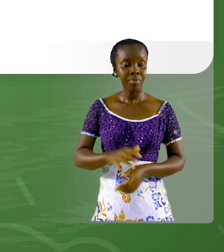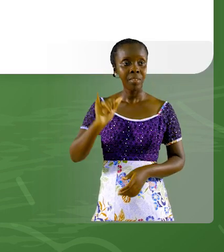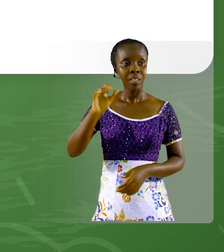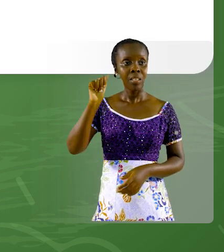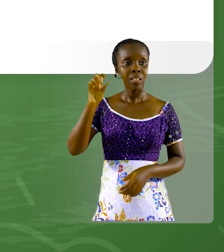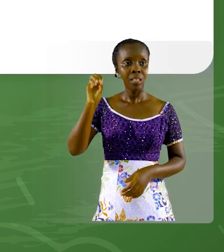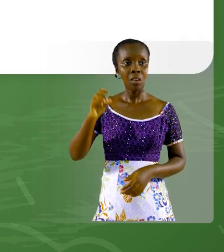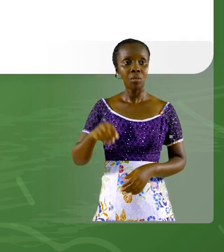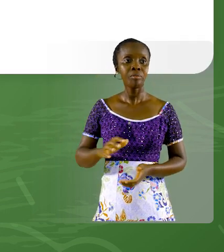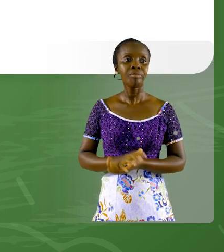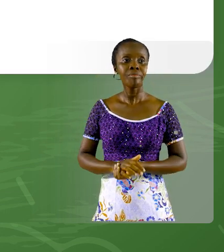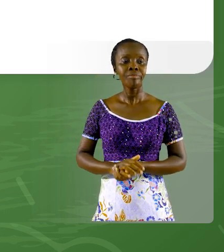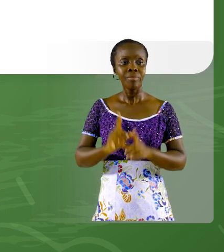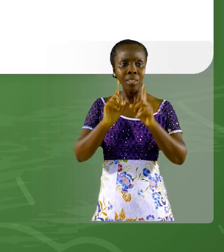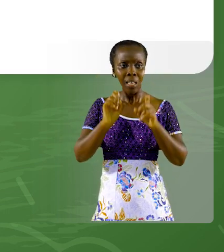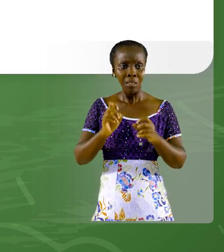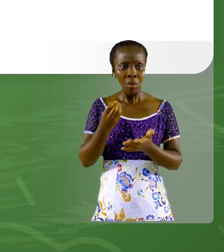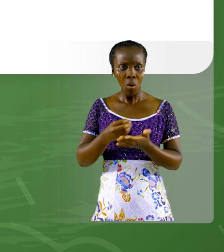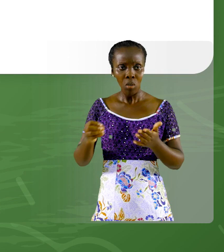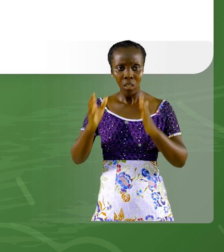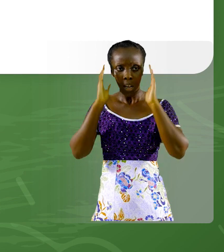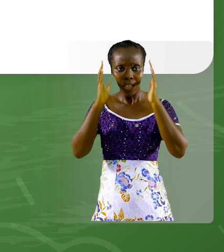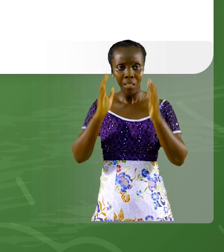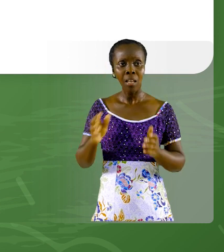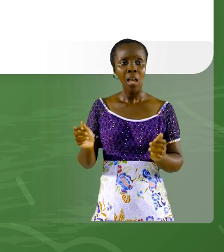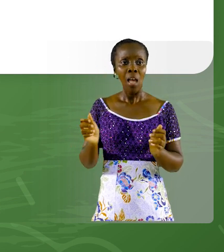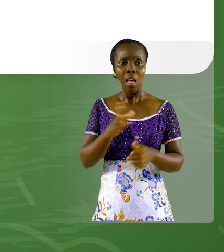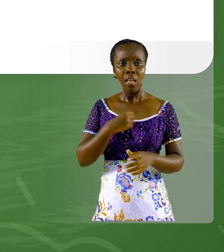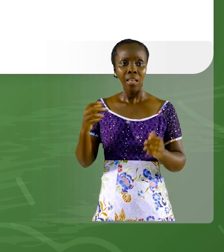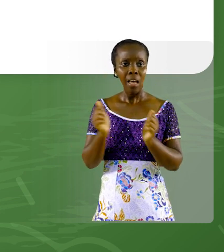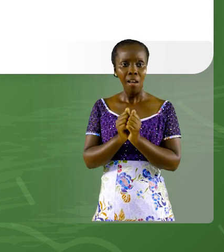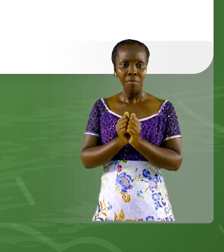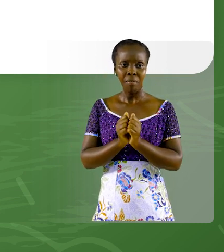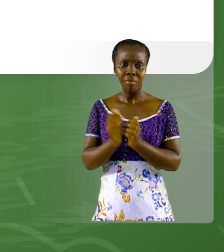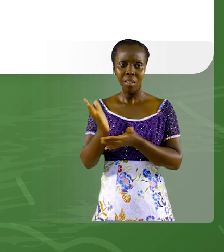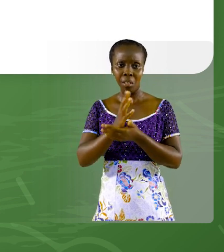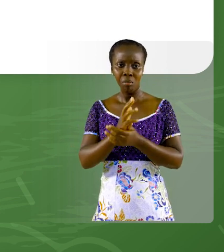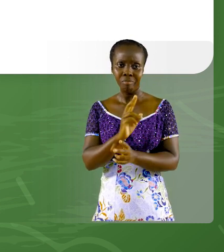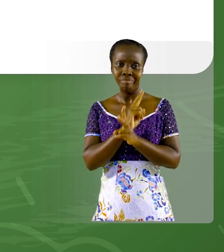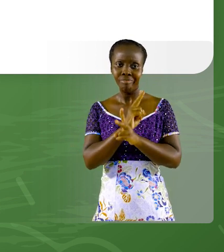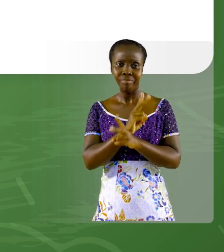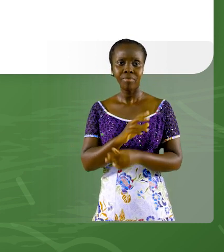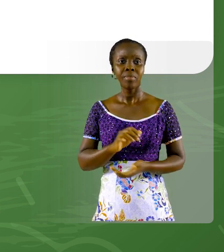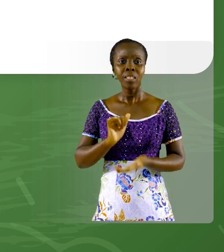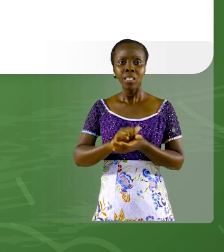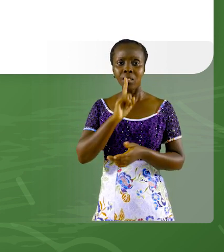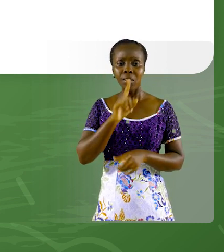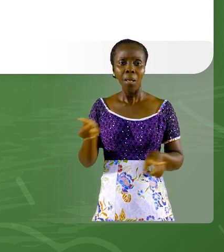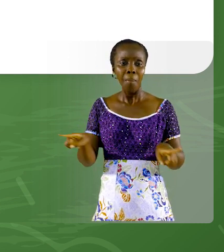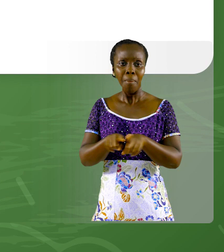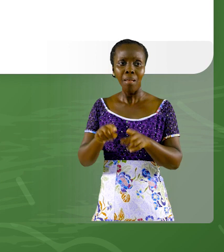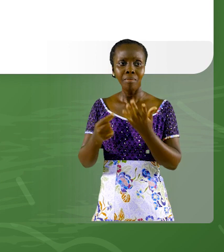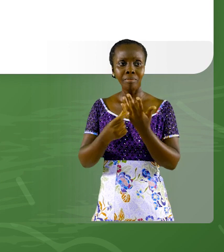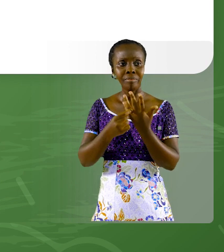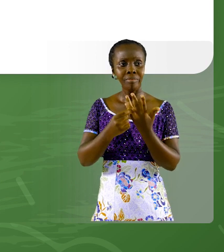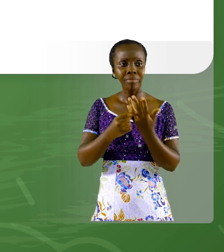Yao examina l'objet attentivement et avec quelque méfiance. C'était le même anneau